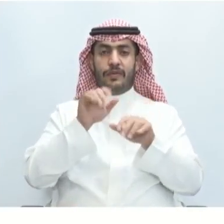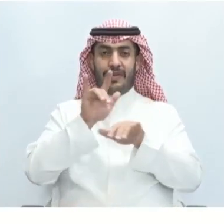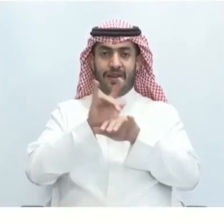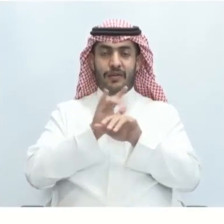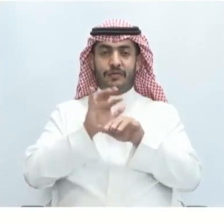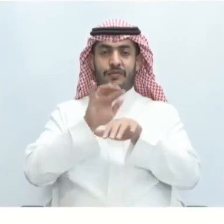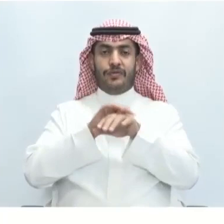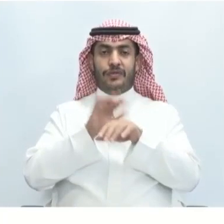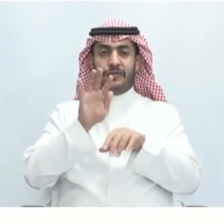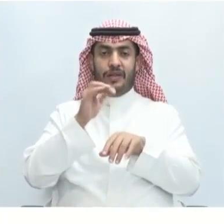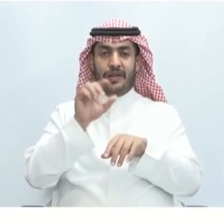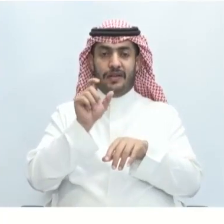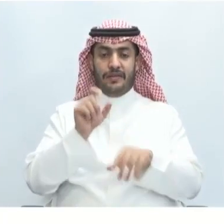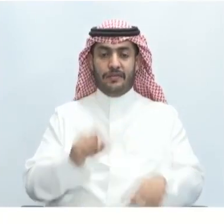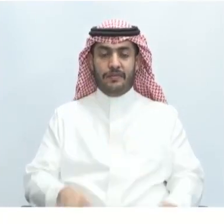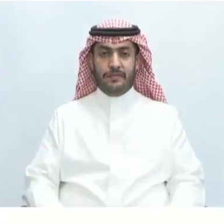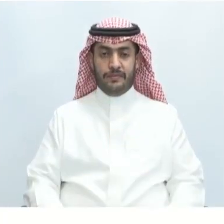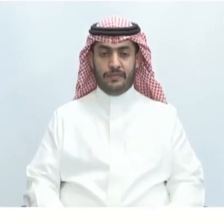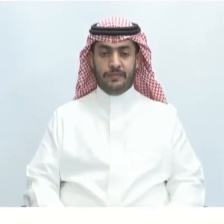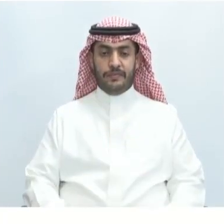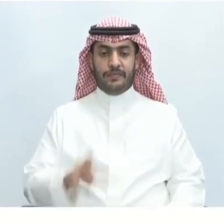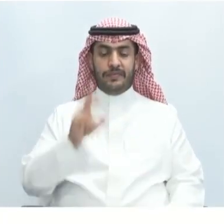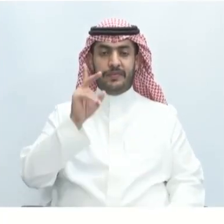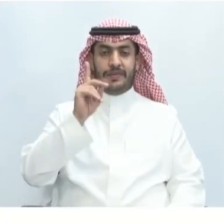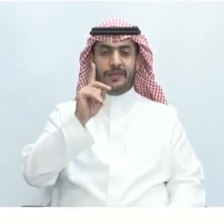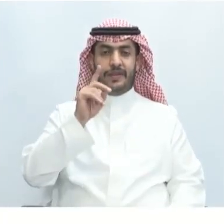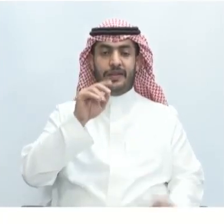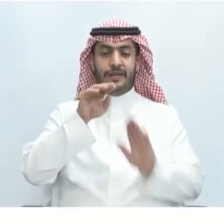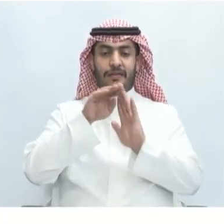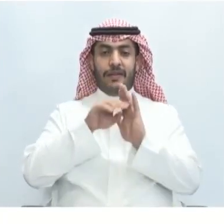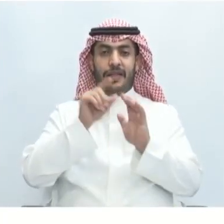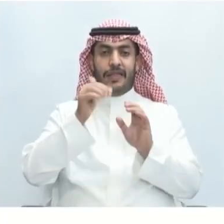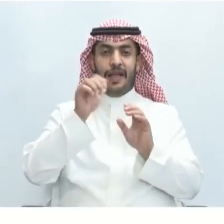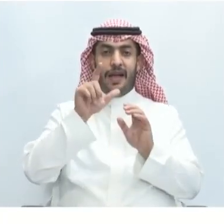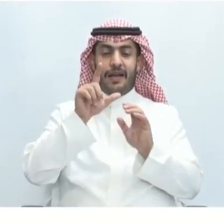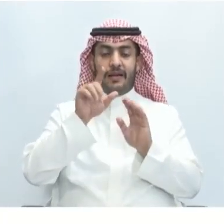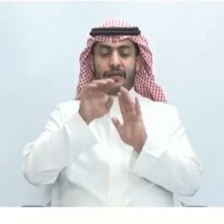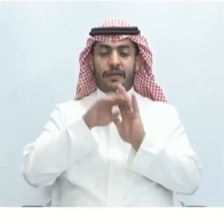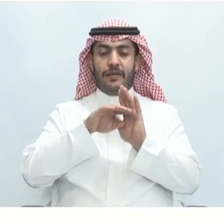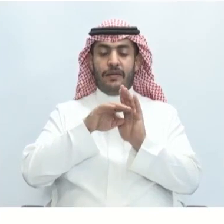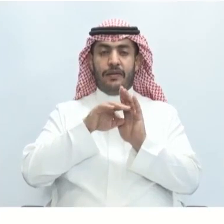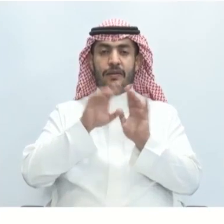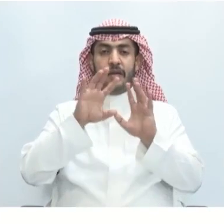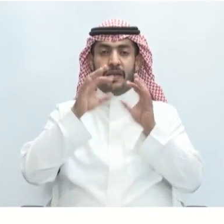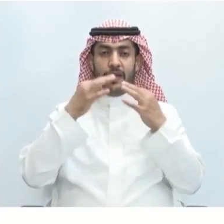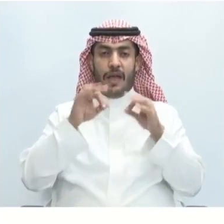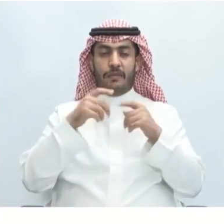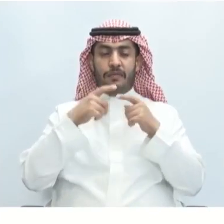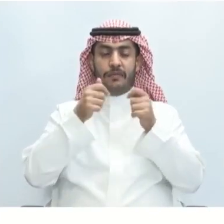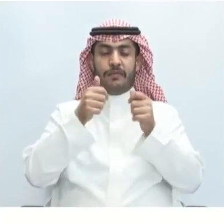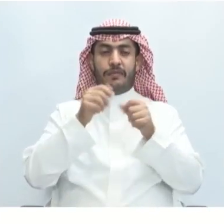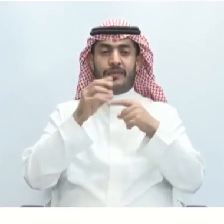لهذه الشركه ايضا في قائمه الدخل سنقوم بجمع التكاليف للتشغيل